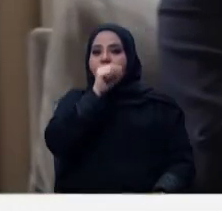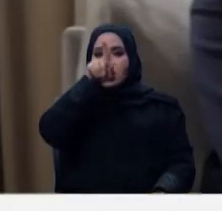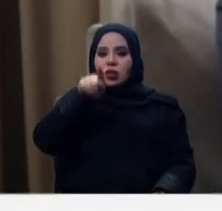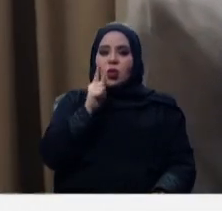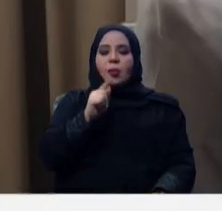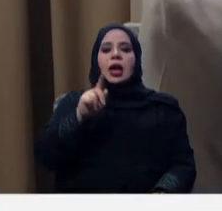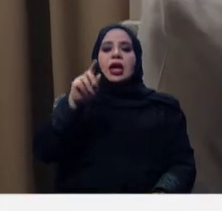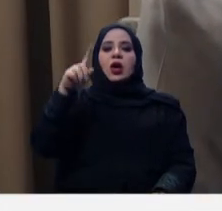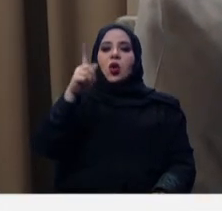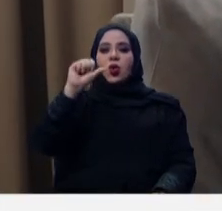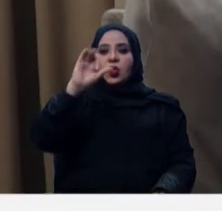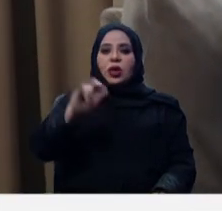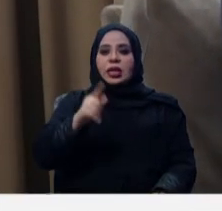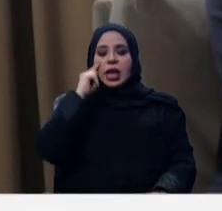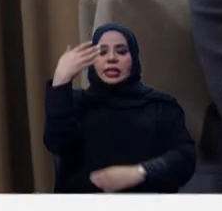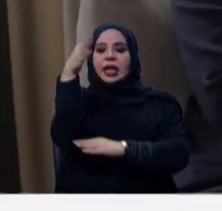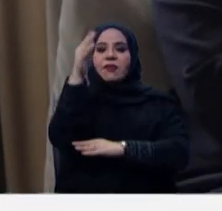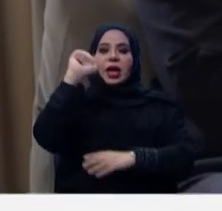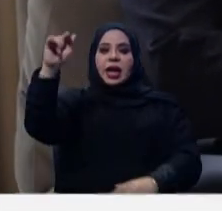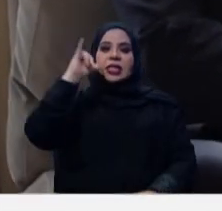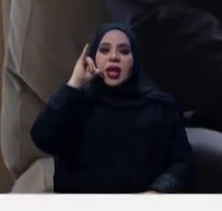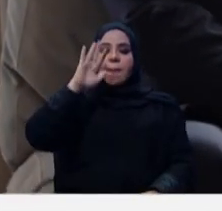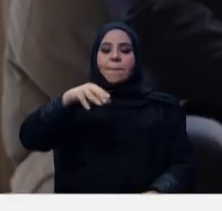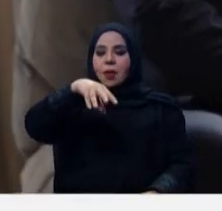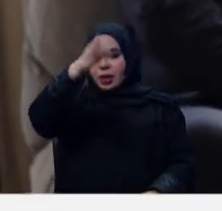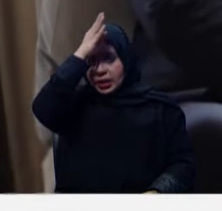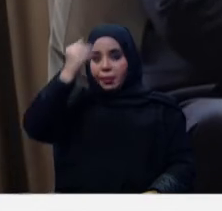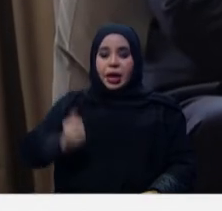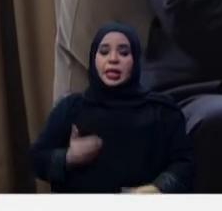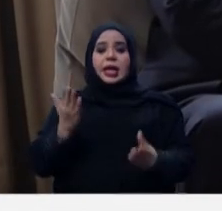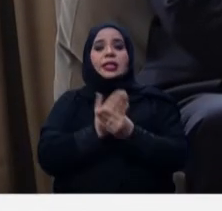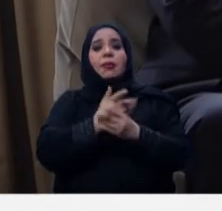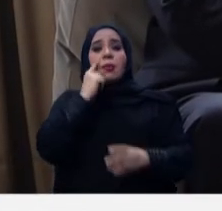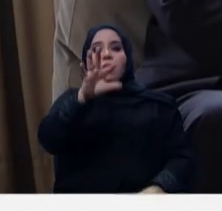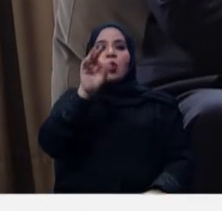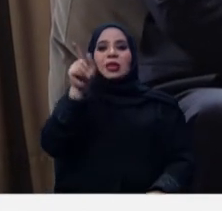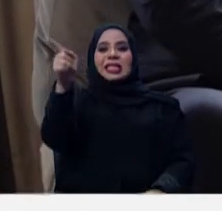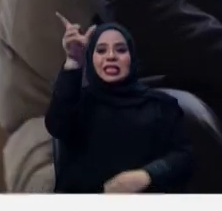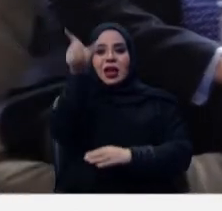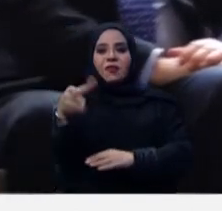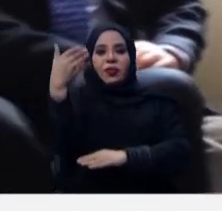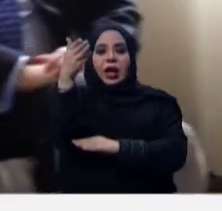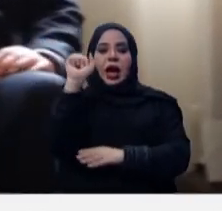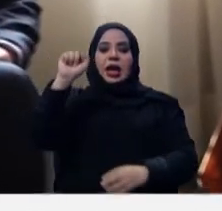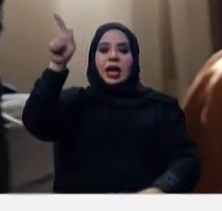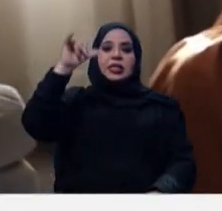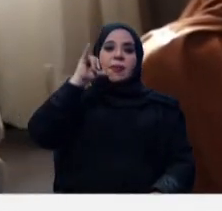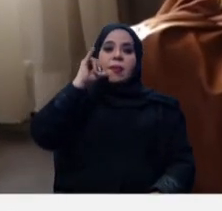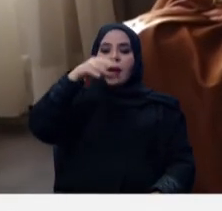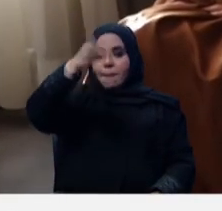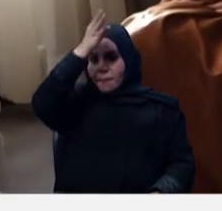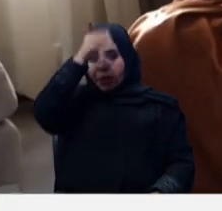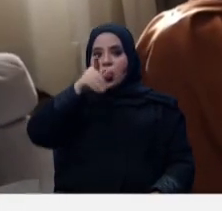دراموند سفير المملكة المتحدة لدى مملكة البحرين، وذلك بمناسبة تعيينه سفيرا لبلاده في المملكة، حيث